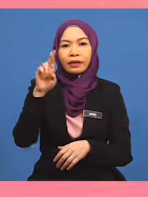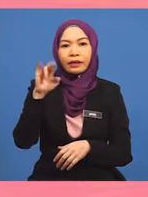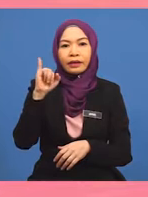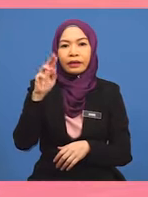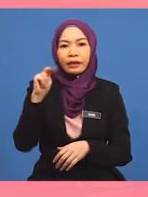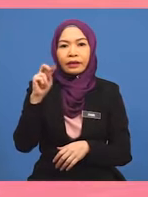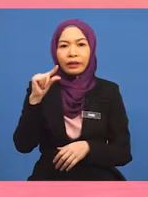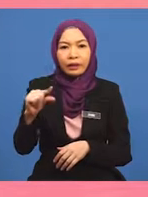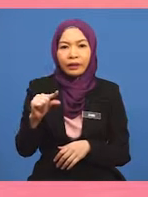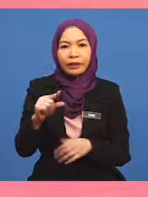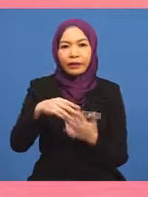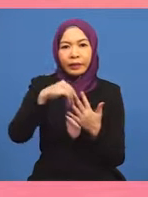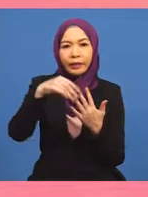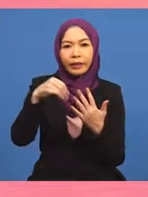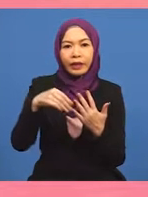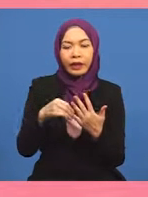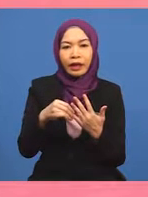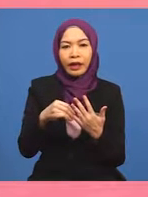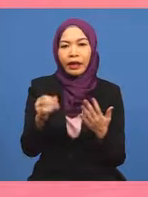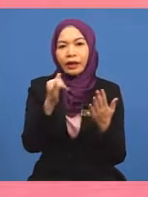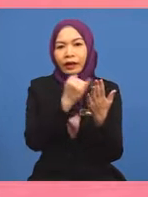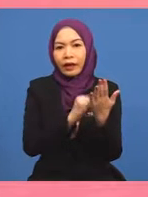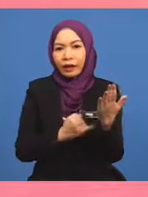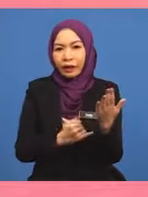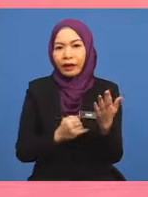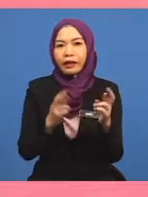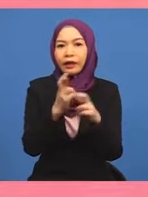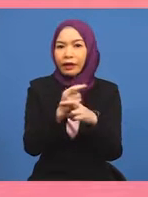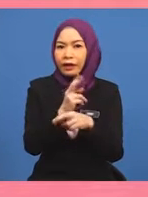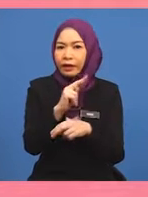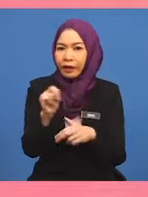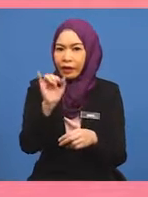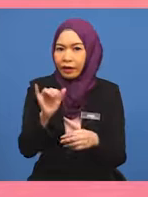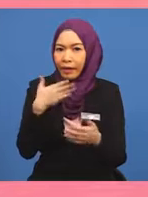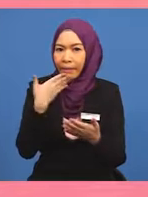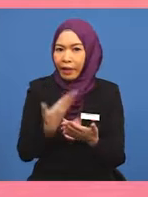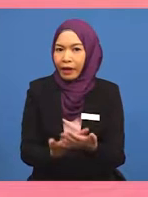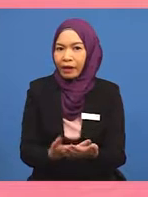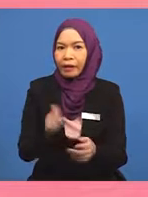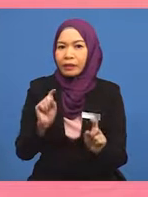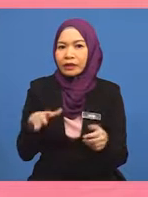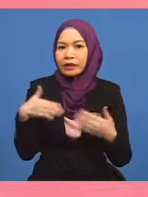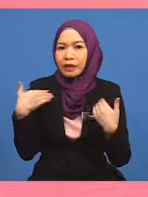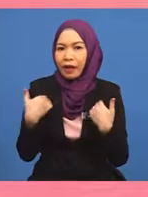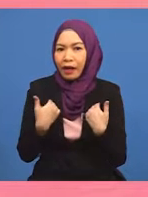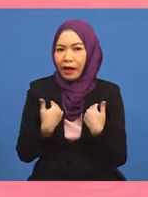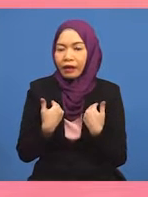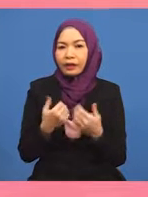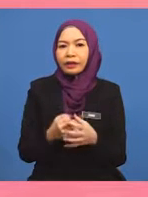Pemilihan lakaran yang terbaik dapat dilakukan setelah membuat